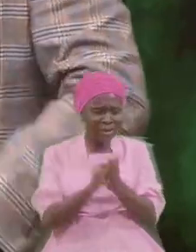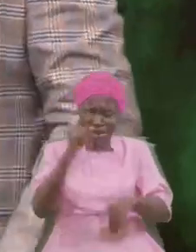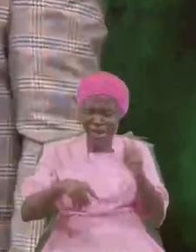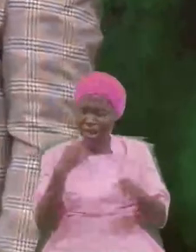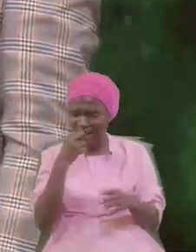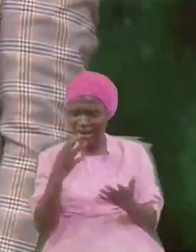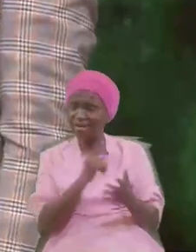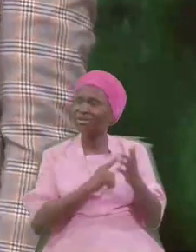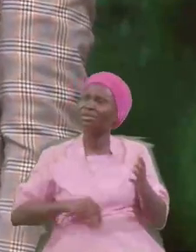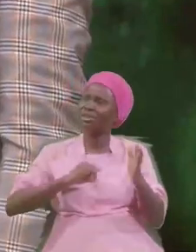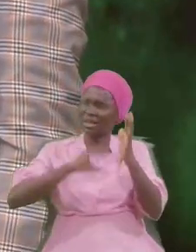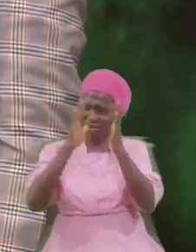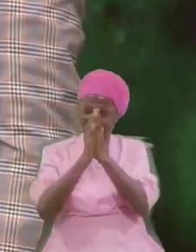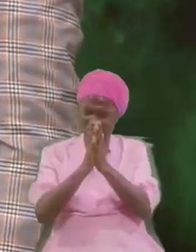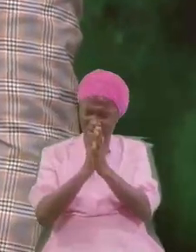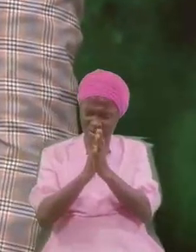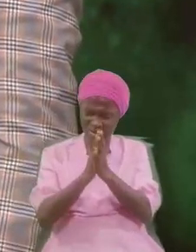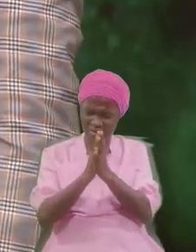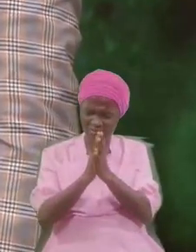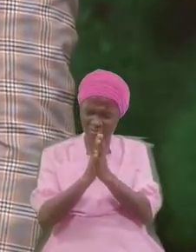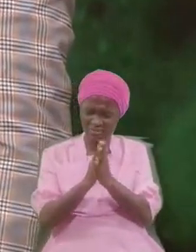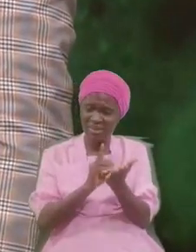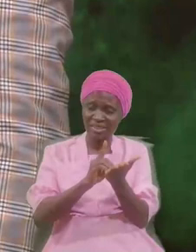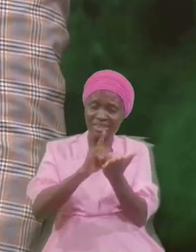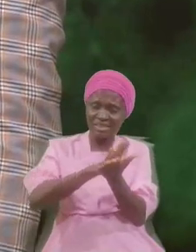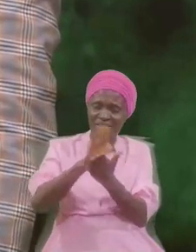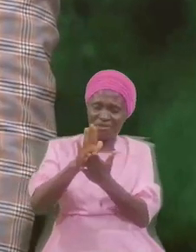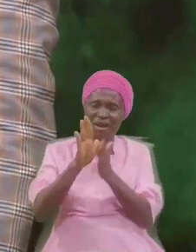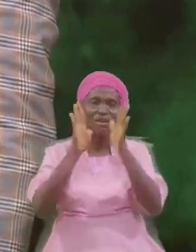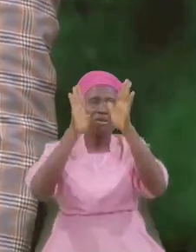Seigneur, je prie que les prodiges surnaturels